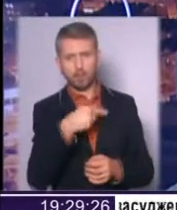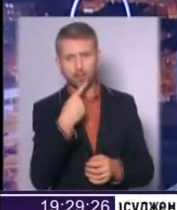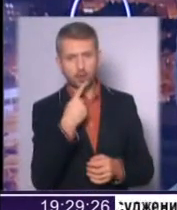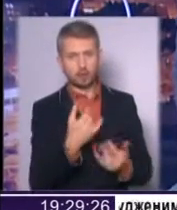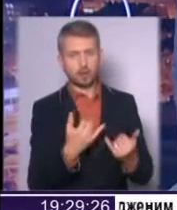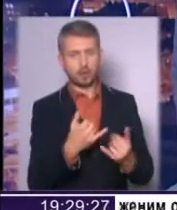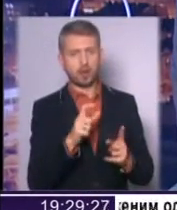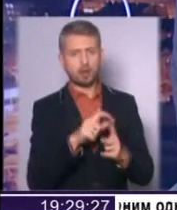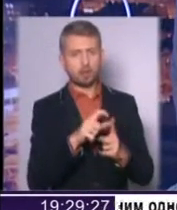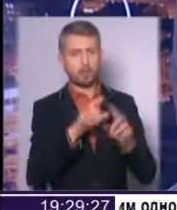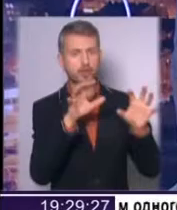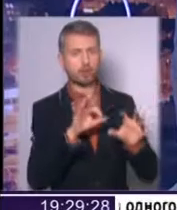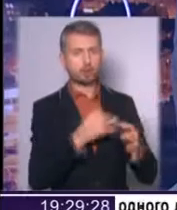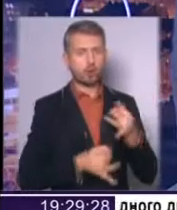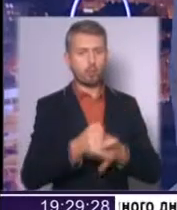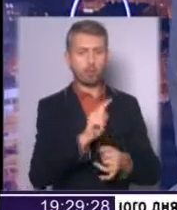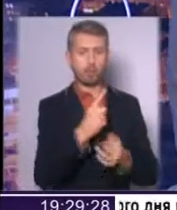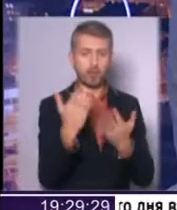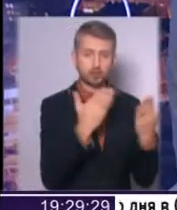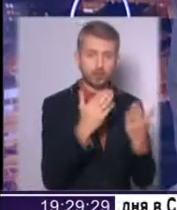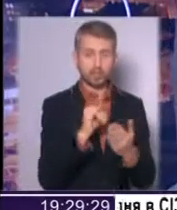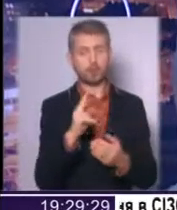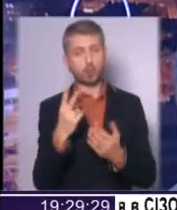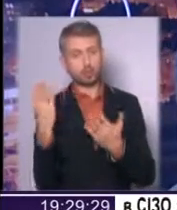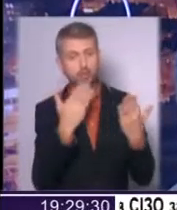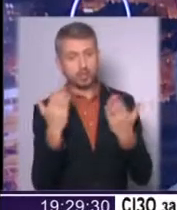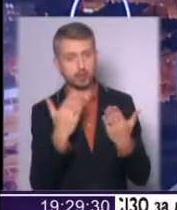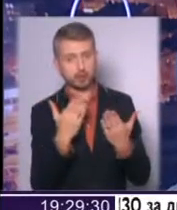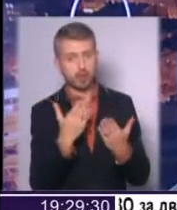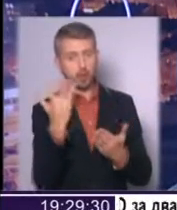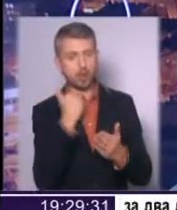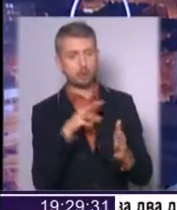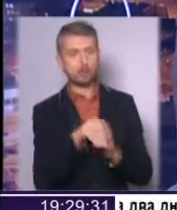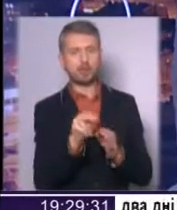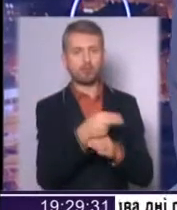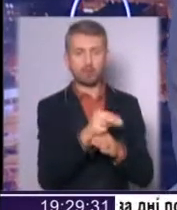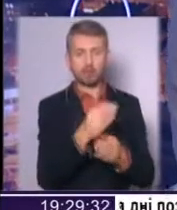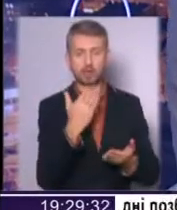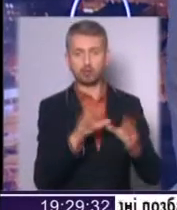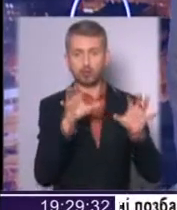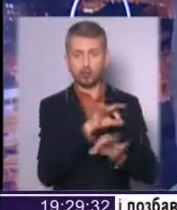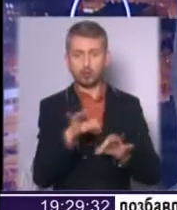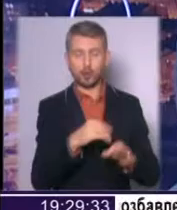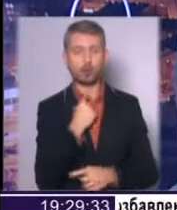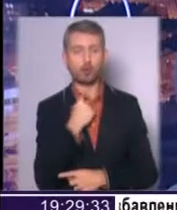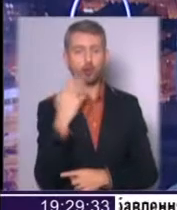Тому що сьогодні от ті поправки, ініційовані Юрієм Левченком, так? Віктор Галасюк, він